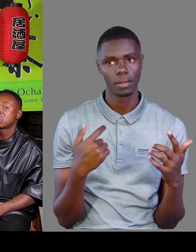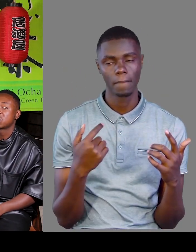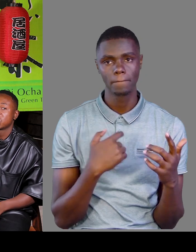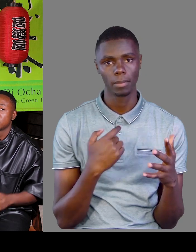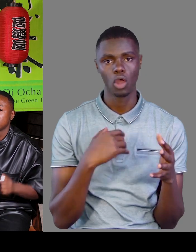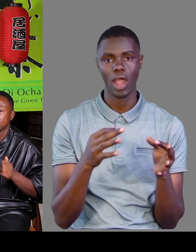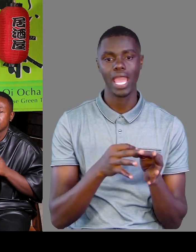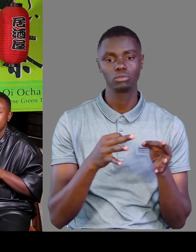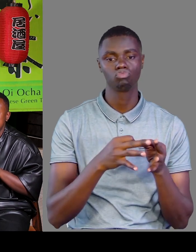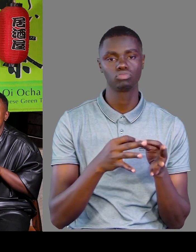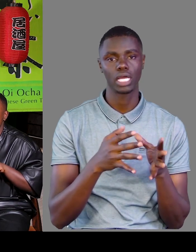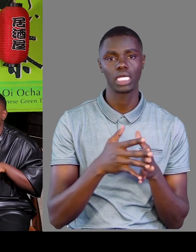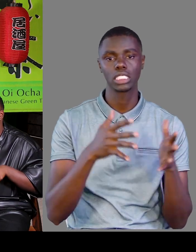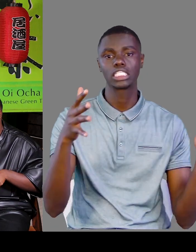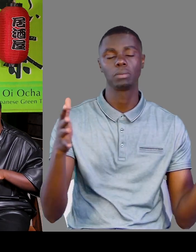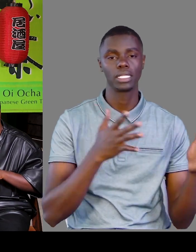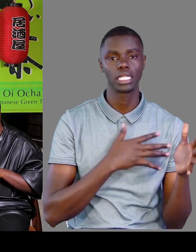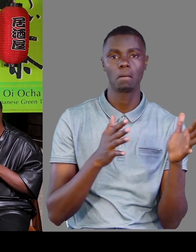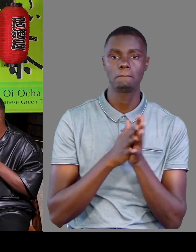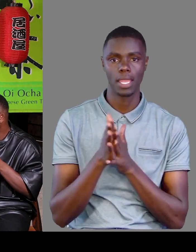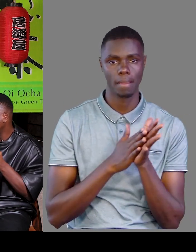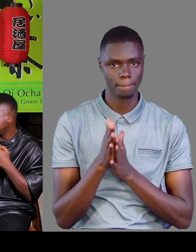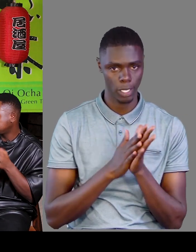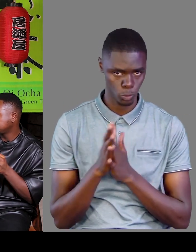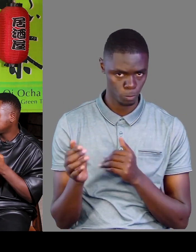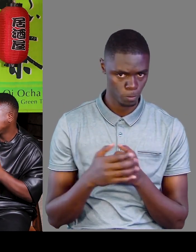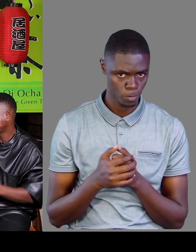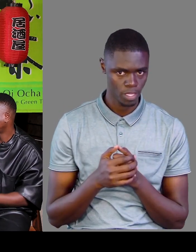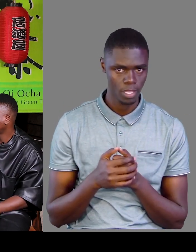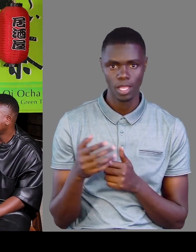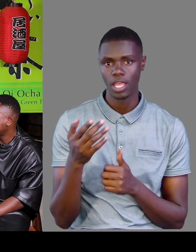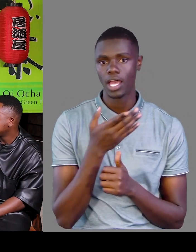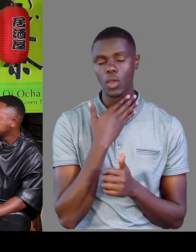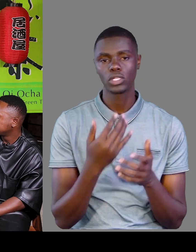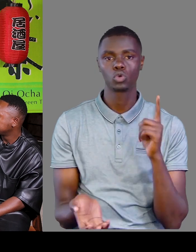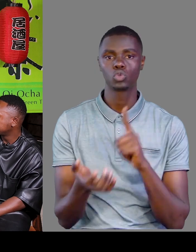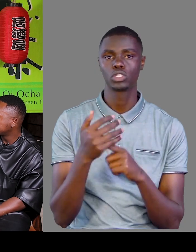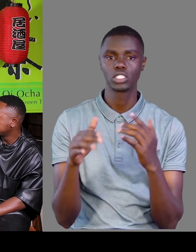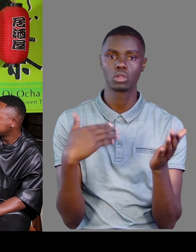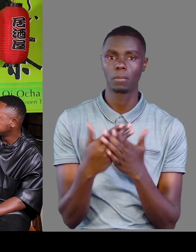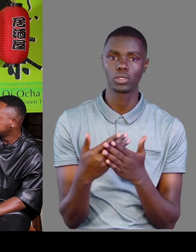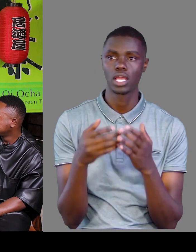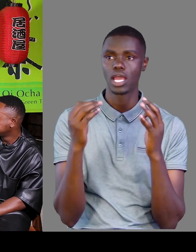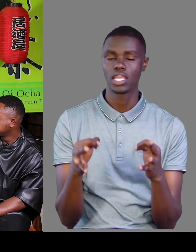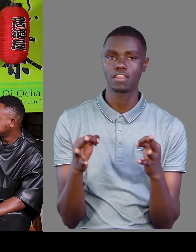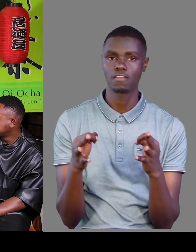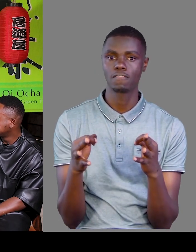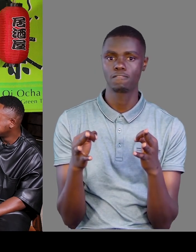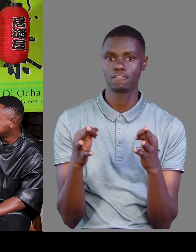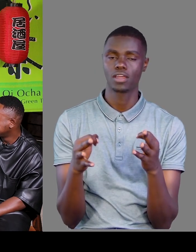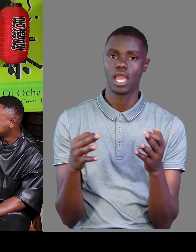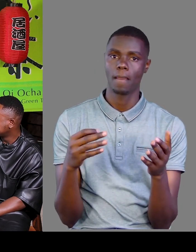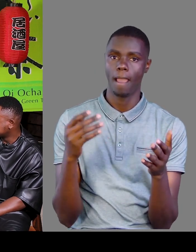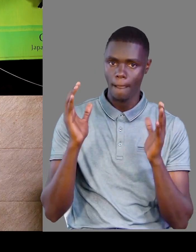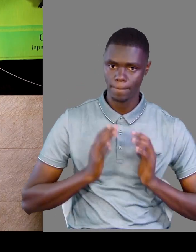kidogo ambition yangu. Sitaki kidogo nishtue. Unaona? Nataka nikifika mahali msaki tu 100 hizi ni